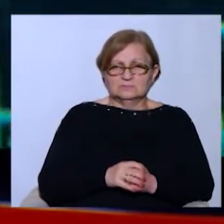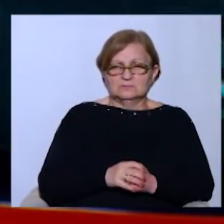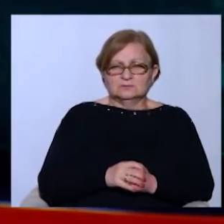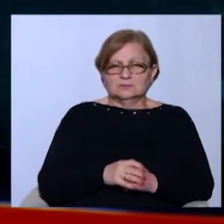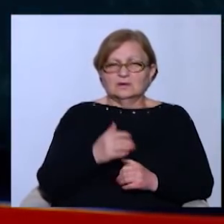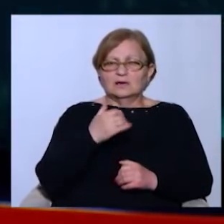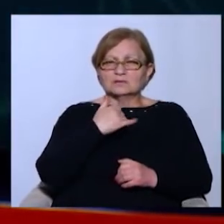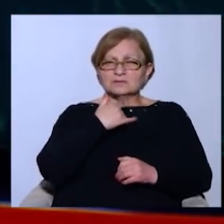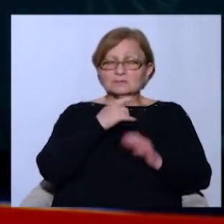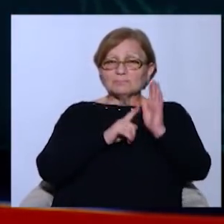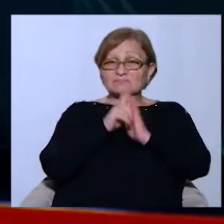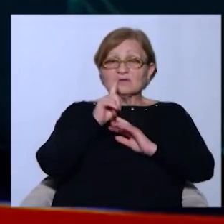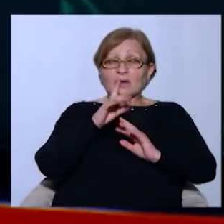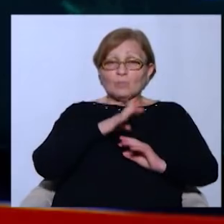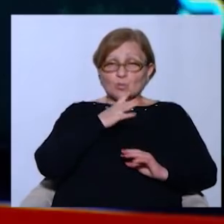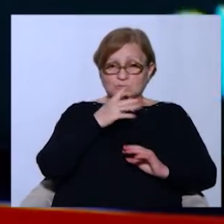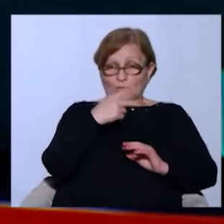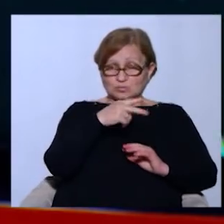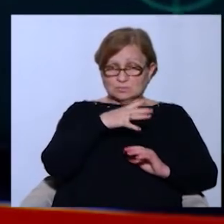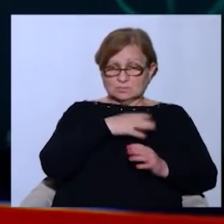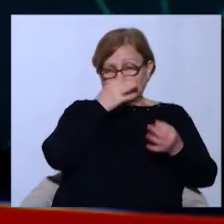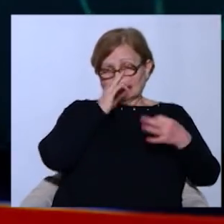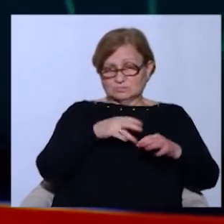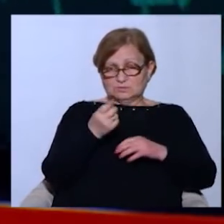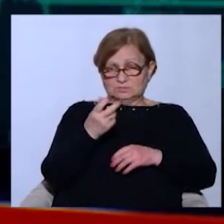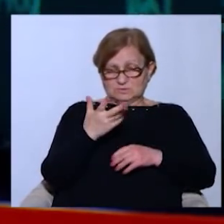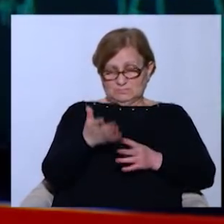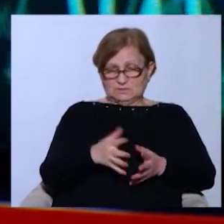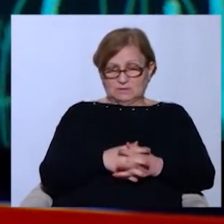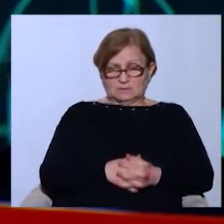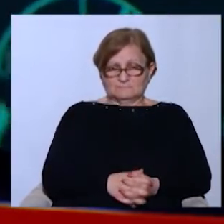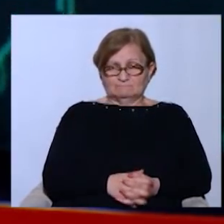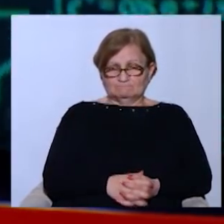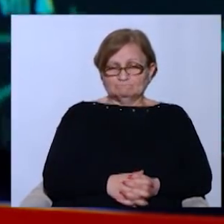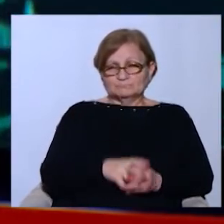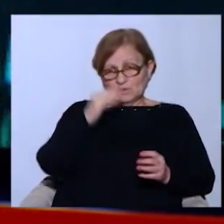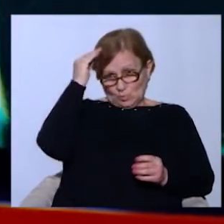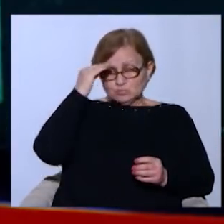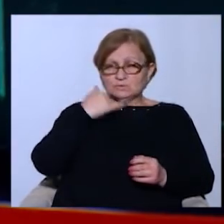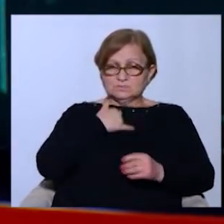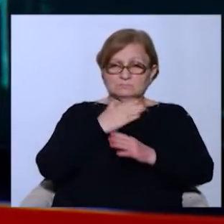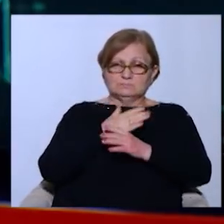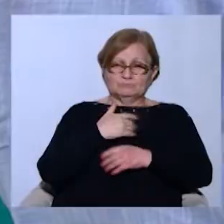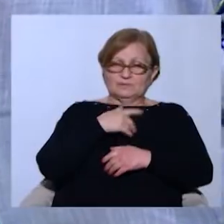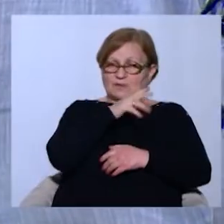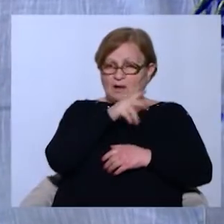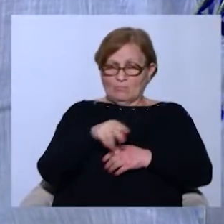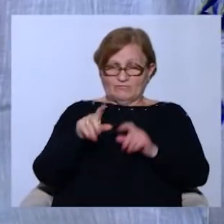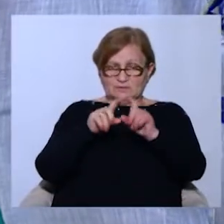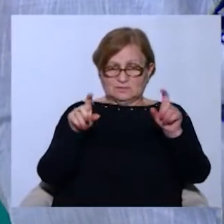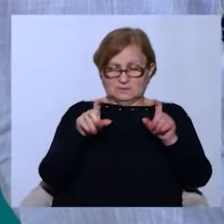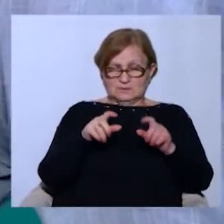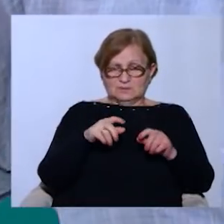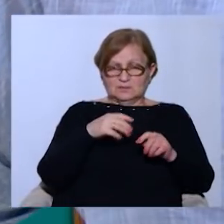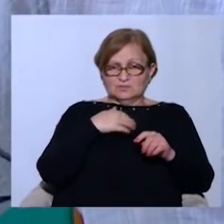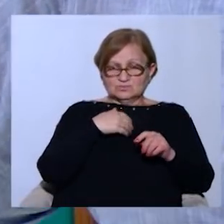რა მქონდა და რა დამჭა. კი ბატონო, მაქვს 13 ლარი და ქუდი. გამოვედი, გავყიდე